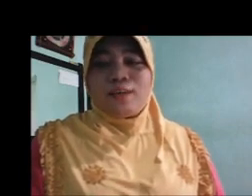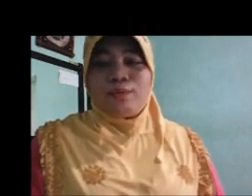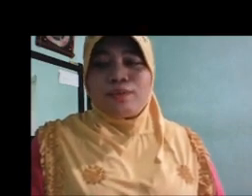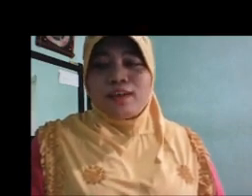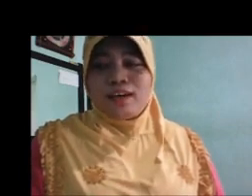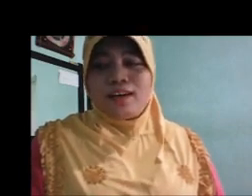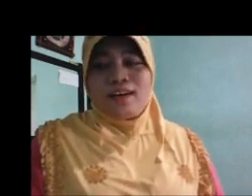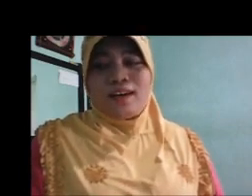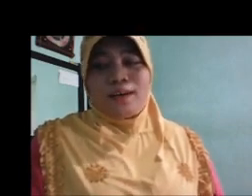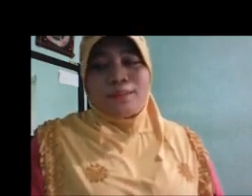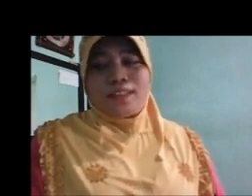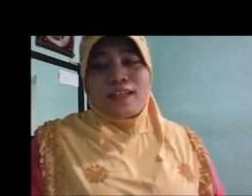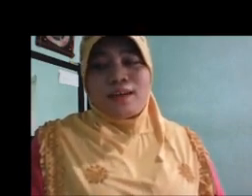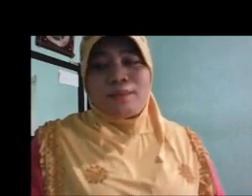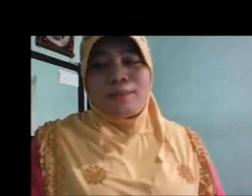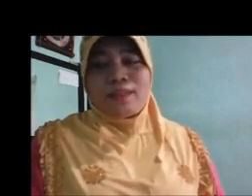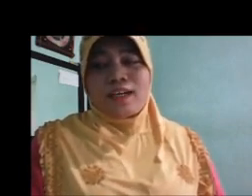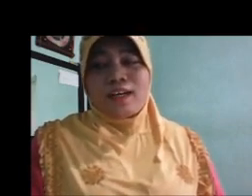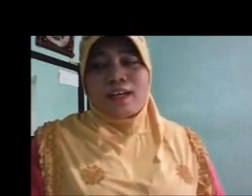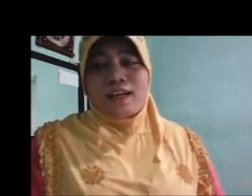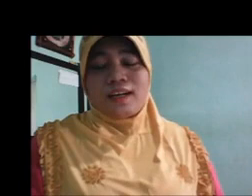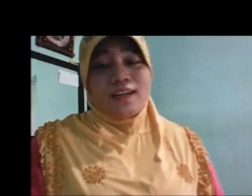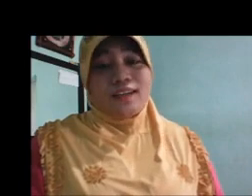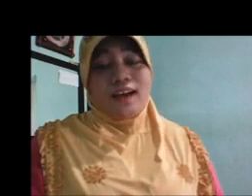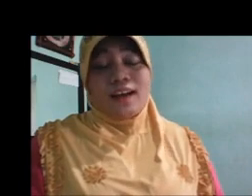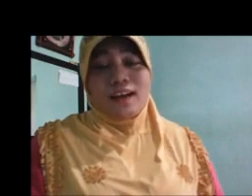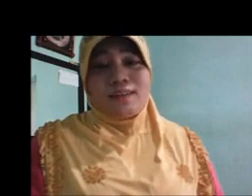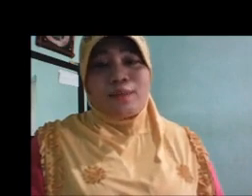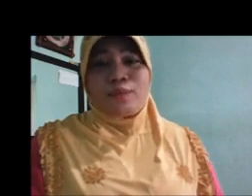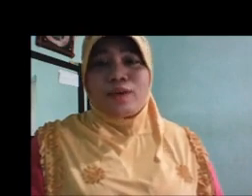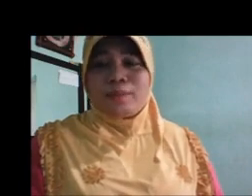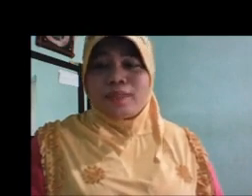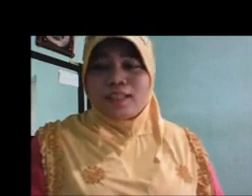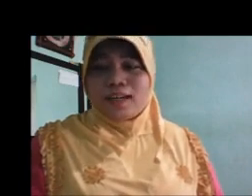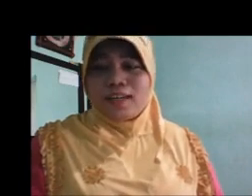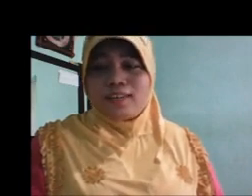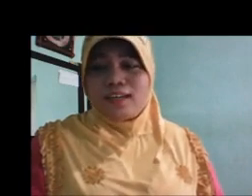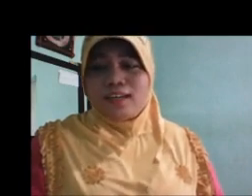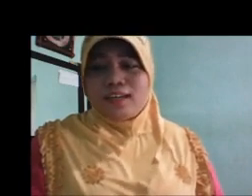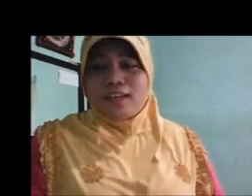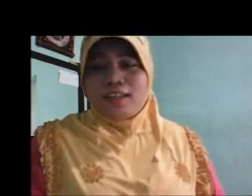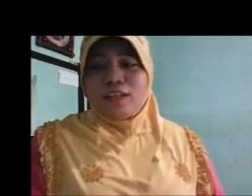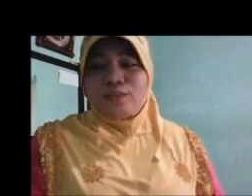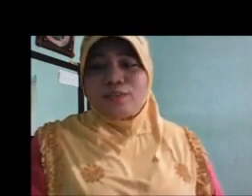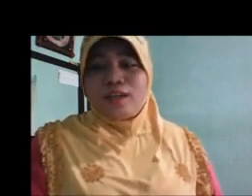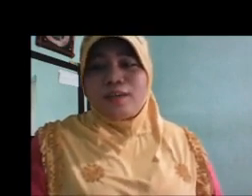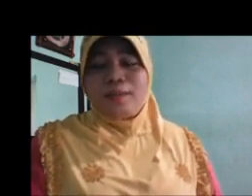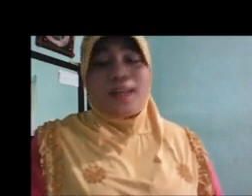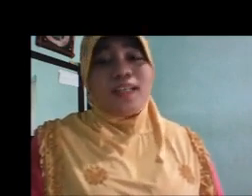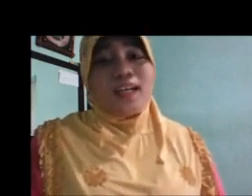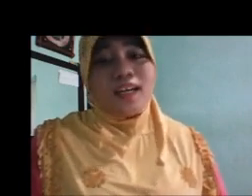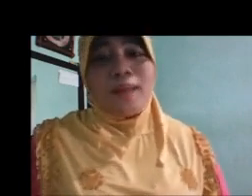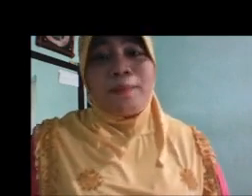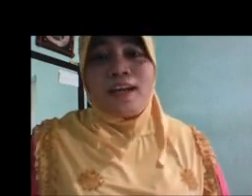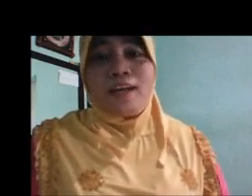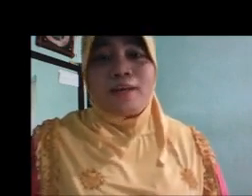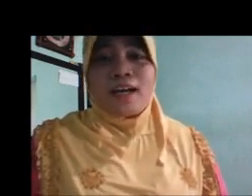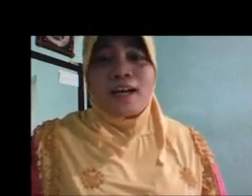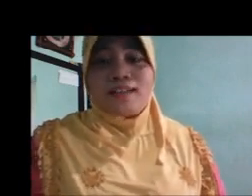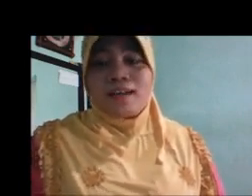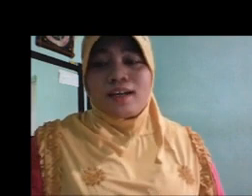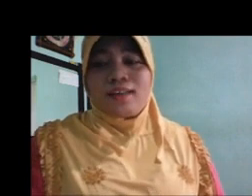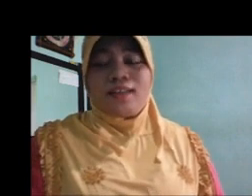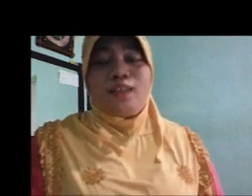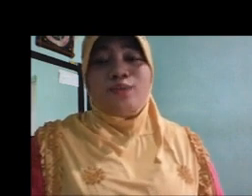Nah, ayah bunda bisa memberikan arahan bertukar pikiran dan juga menanyakan apakah yang